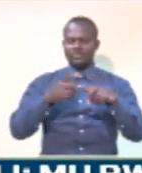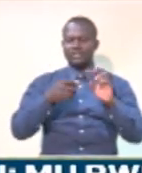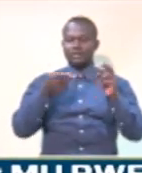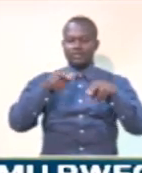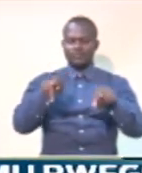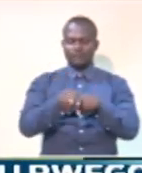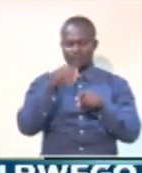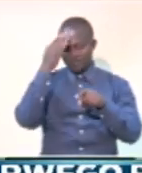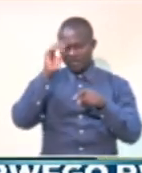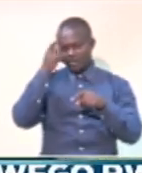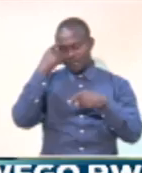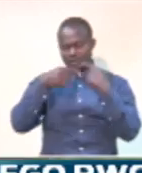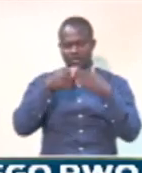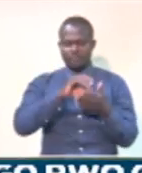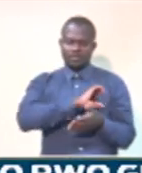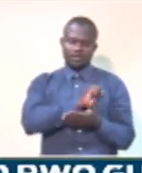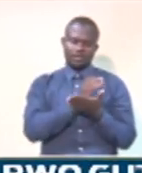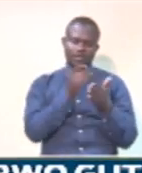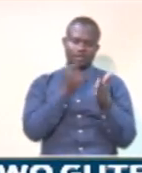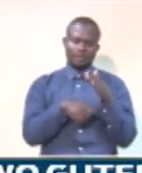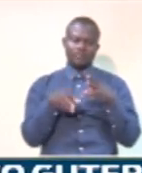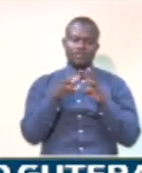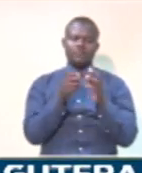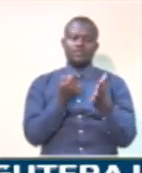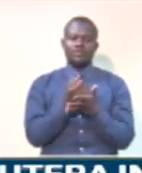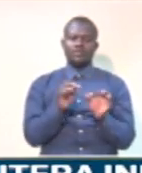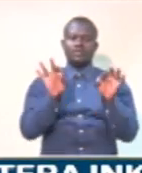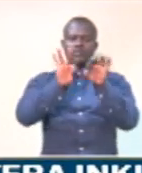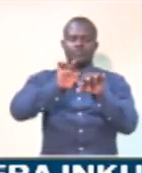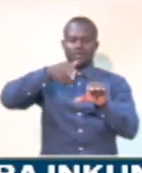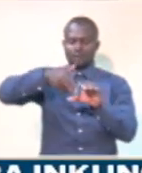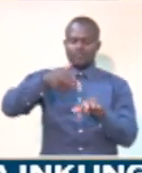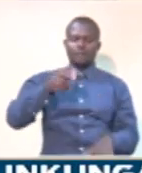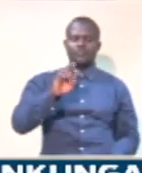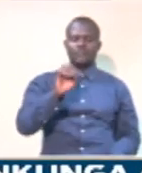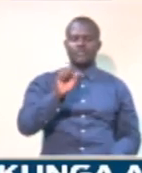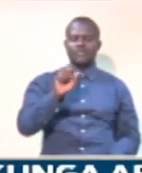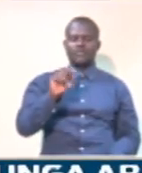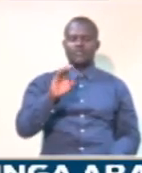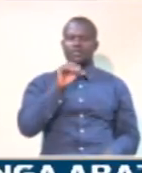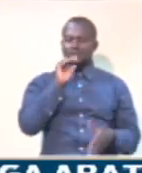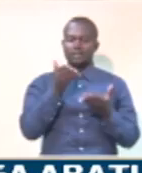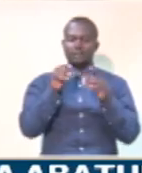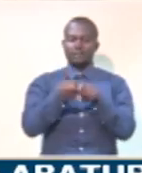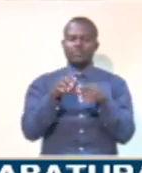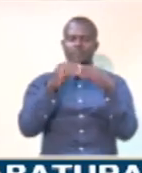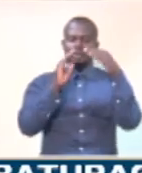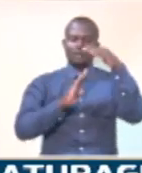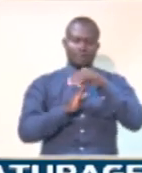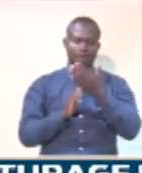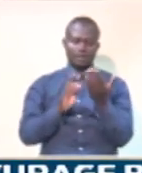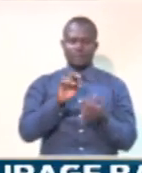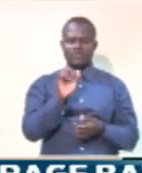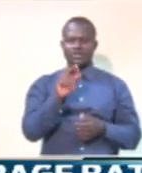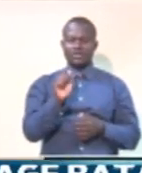kuko leta yakomeje kwigomwa imwe mu misoro ku buryo byatumye igiciro cya mazutu na lisansi kitazamuka nk'uko umuyobozi mukuru w'urwego ngenzuramikorere